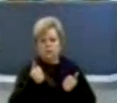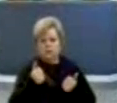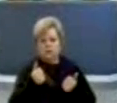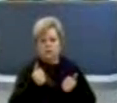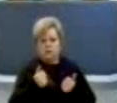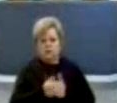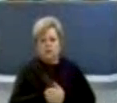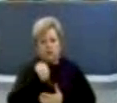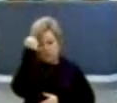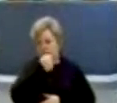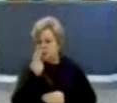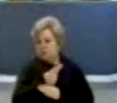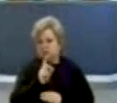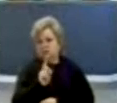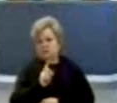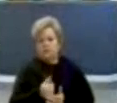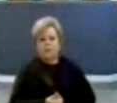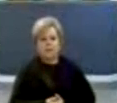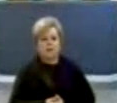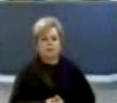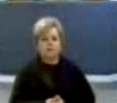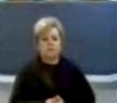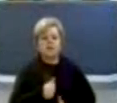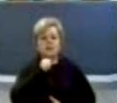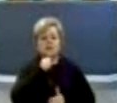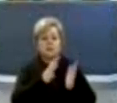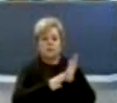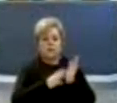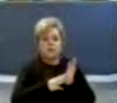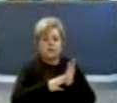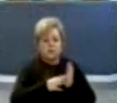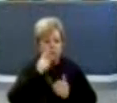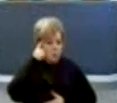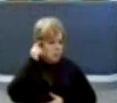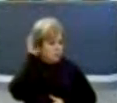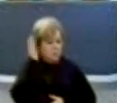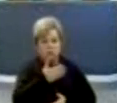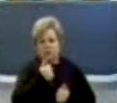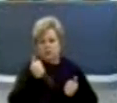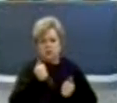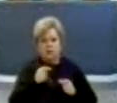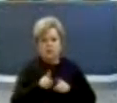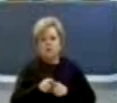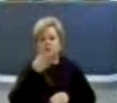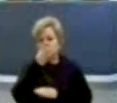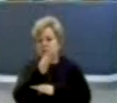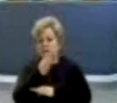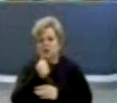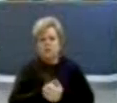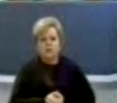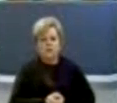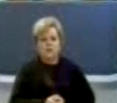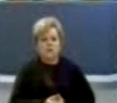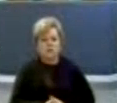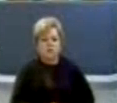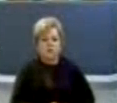Brukseli nuk e konsideron Kosovën si shtet. Edhe rrjedhimisht Isa Mustafa aty as po shkon si kryeministri i Kosovës, po as po shkon si kryeministri i Republikës së